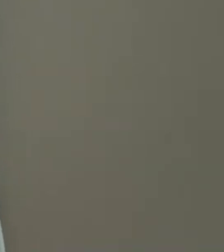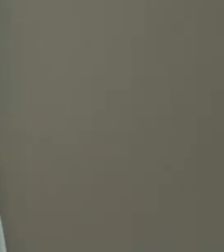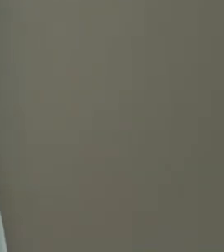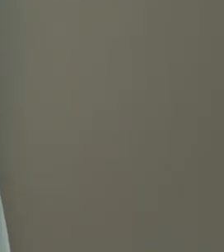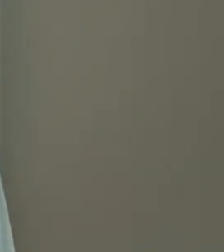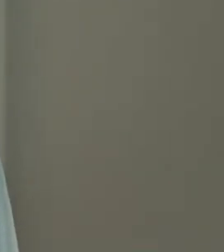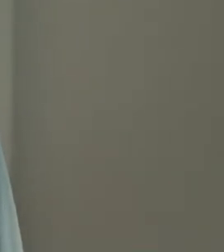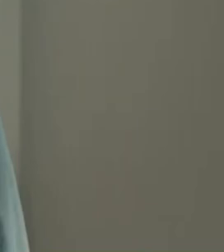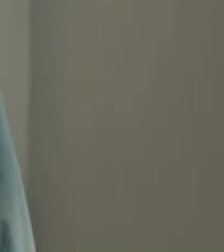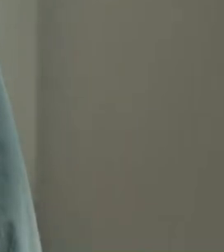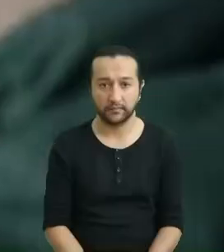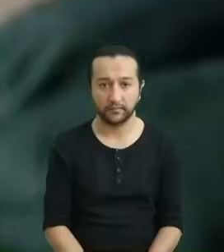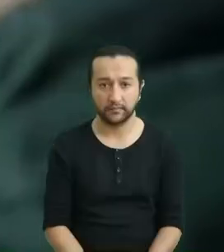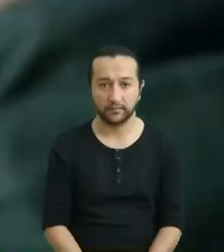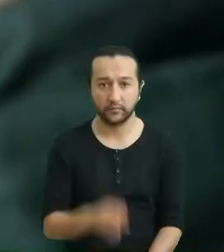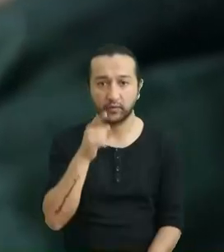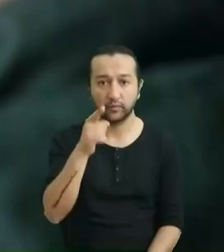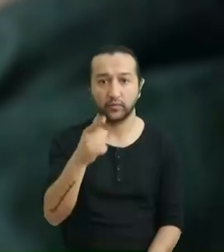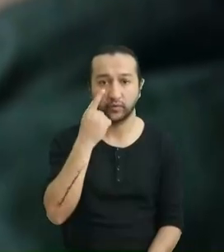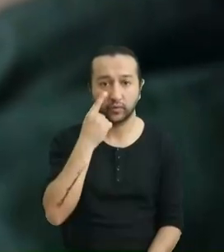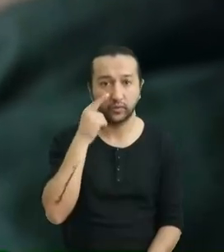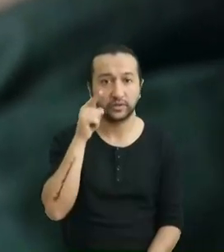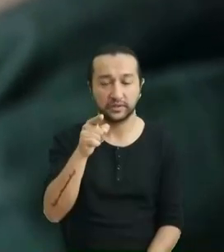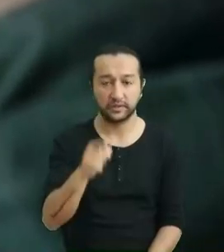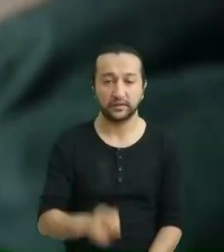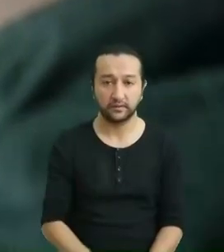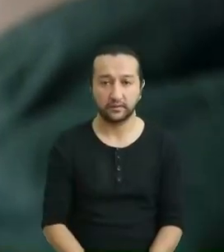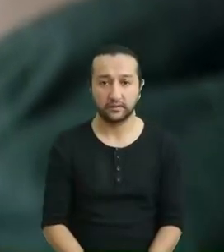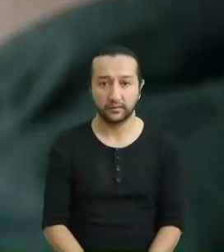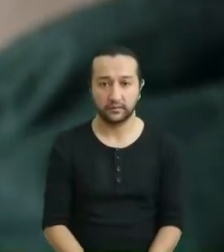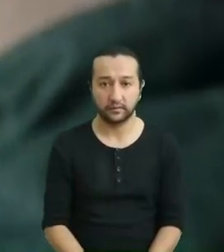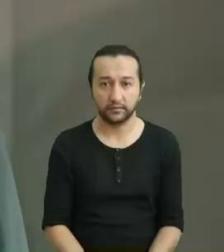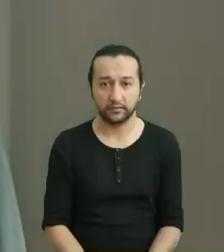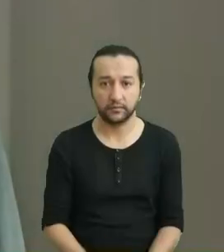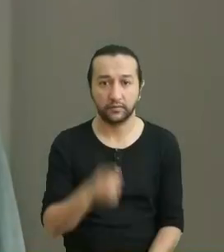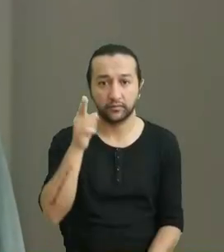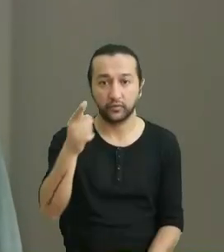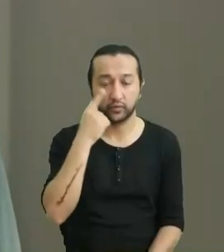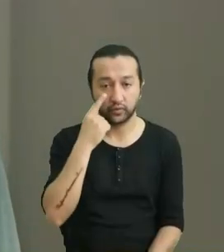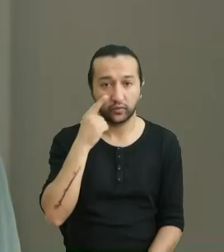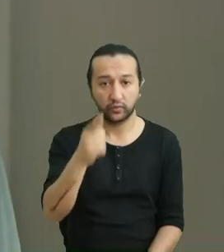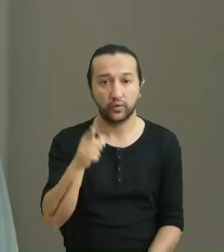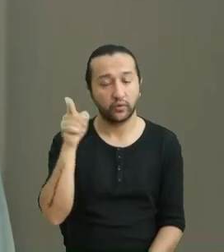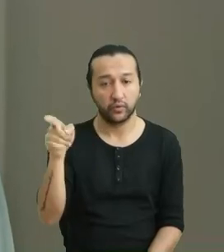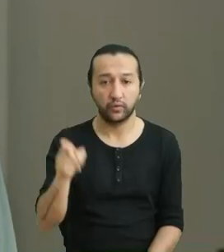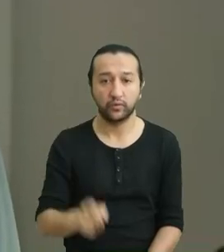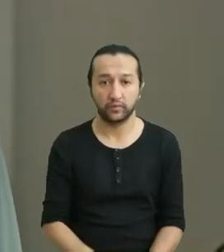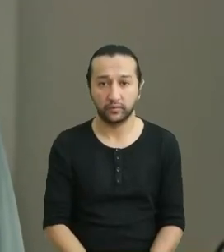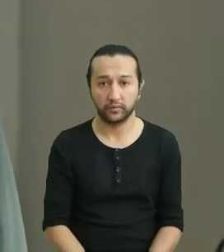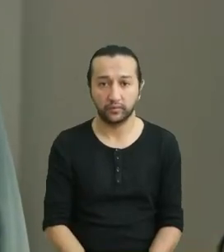yaklaştırdı. Bu göz sen. Sağ göz. Bu göz o.